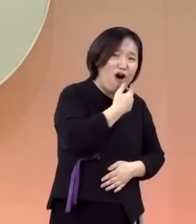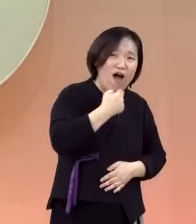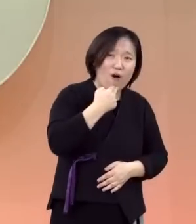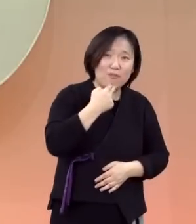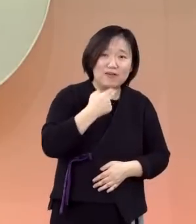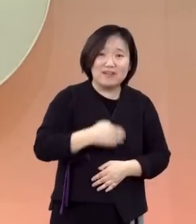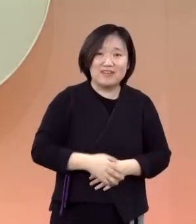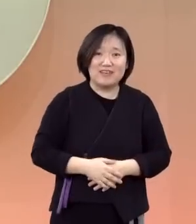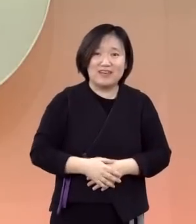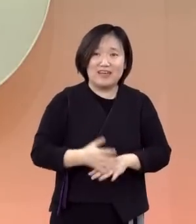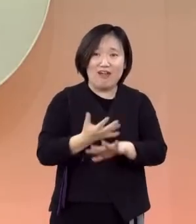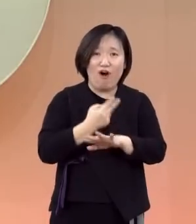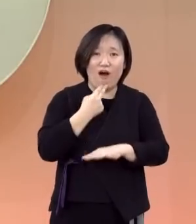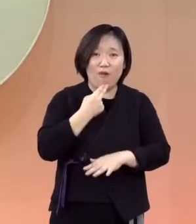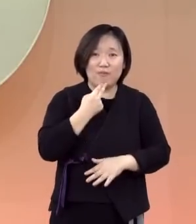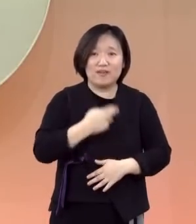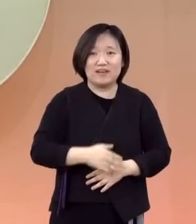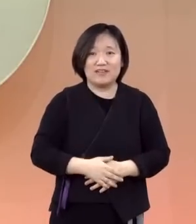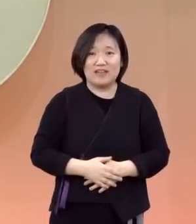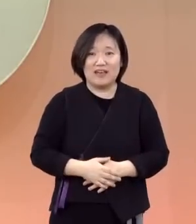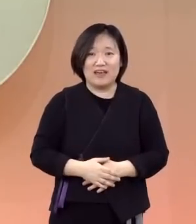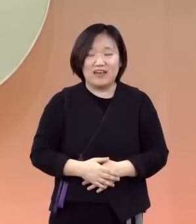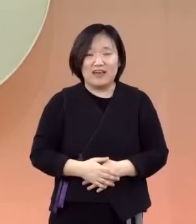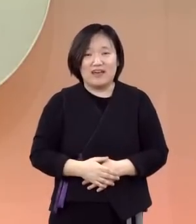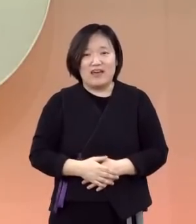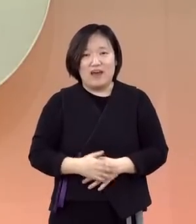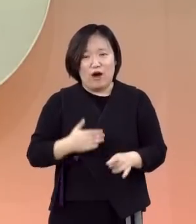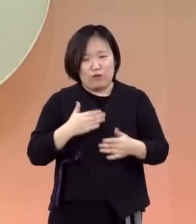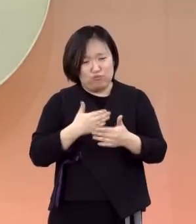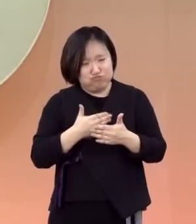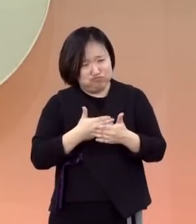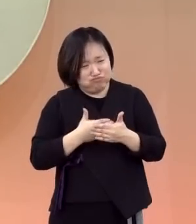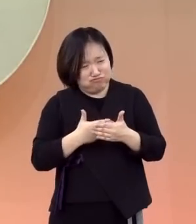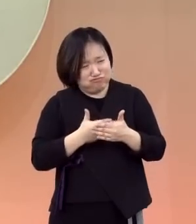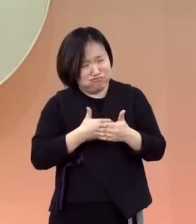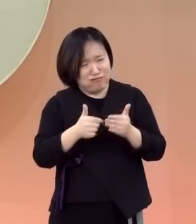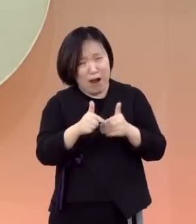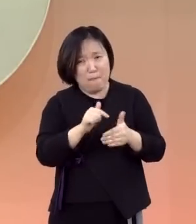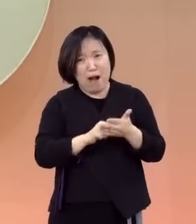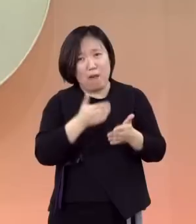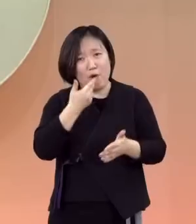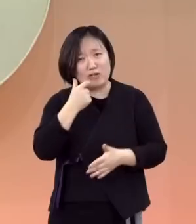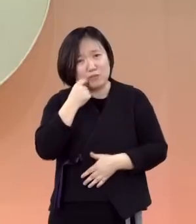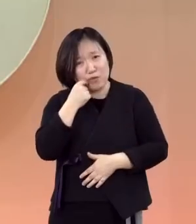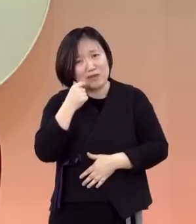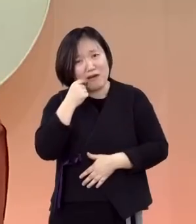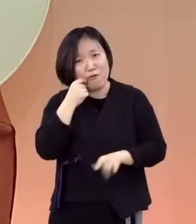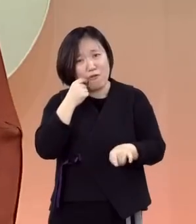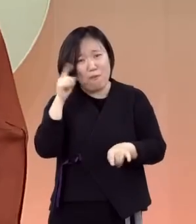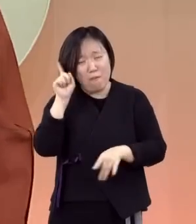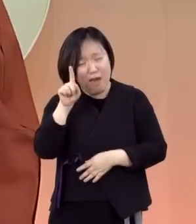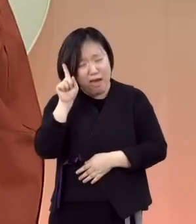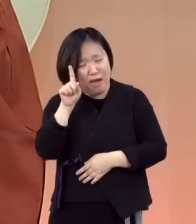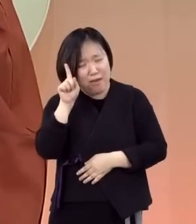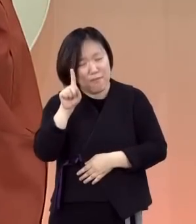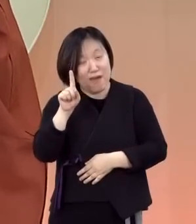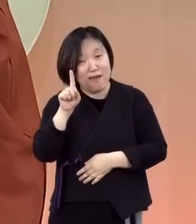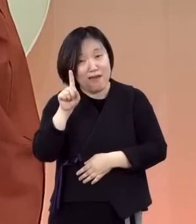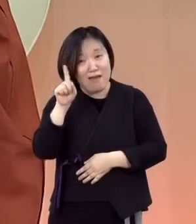전사도아니었고,매일3,000번씩절을 하면서불안감에시달려몇달동안제대로식사를하지못했던것입니다